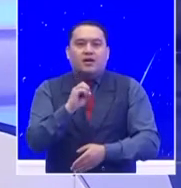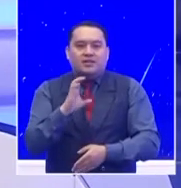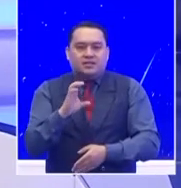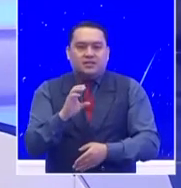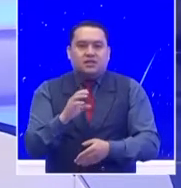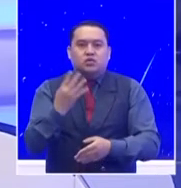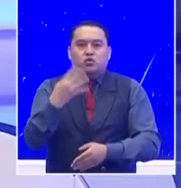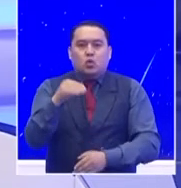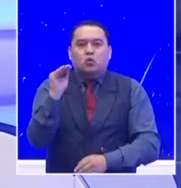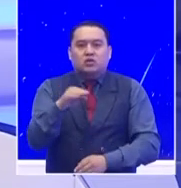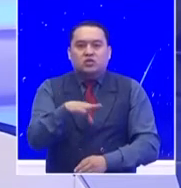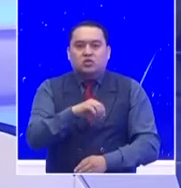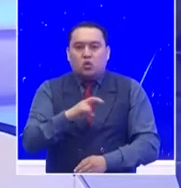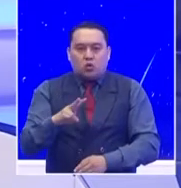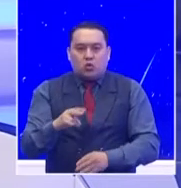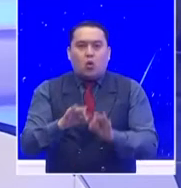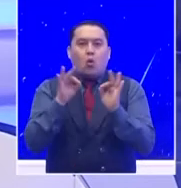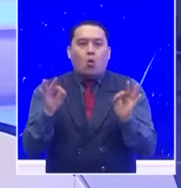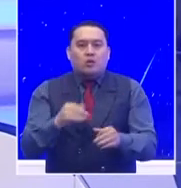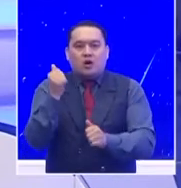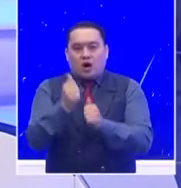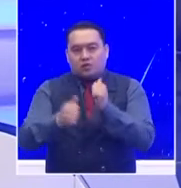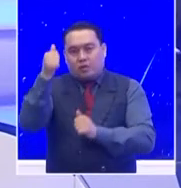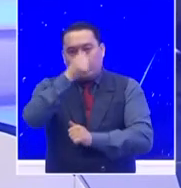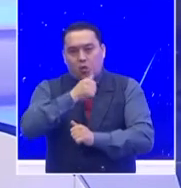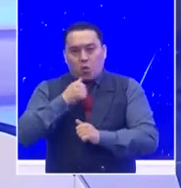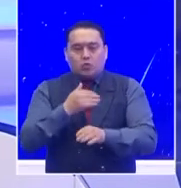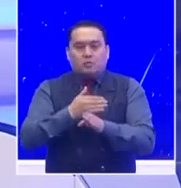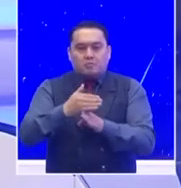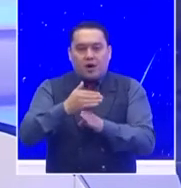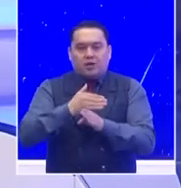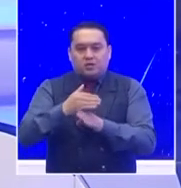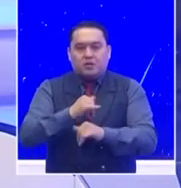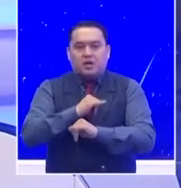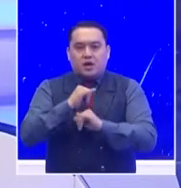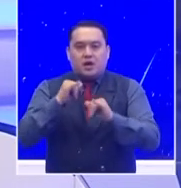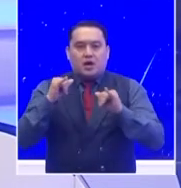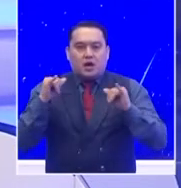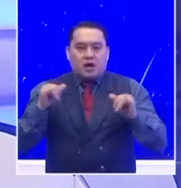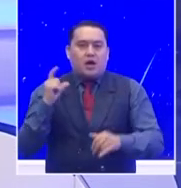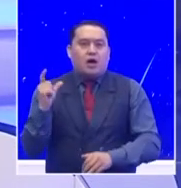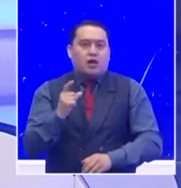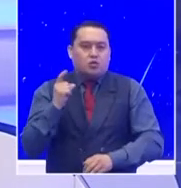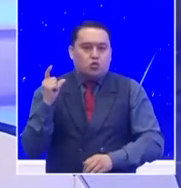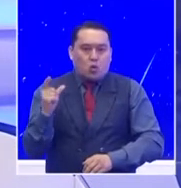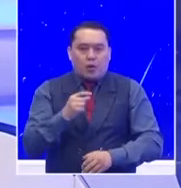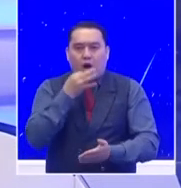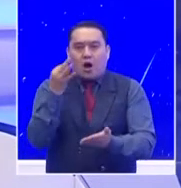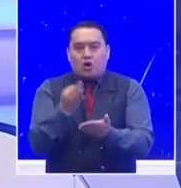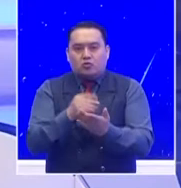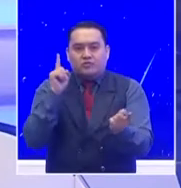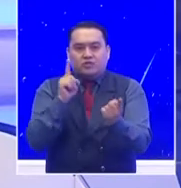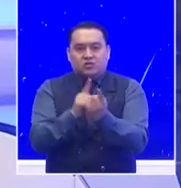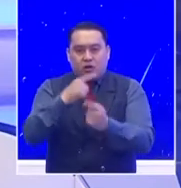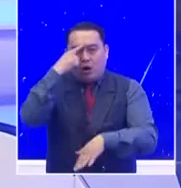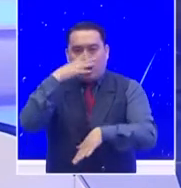около 40 тысяч тонн. Таким образом, из года в год наблюдается тенденция роста экономических показателей, отметил на отчетной встрече с